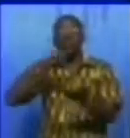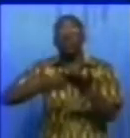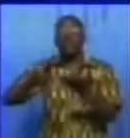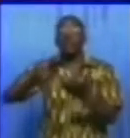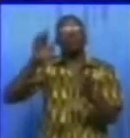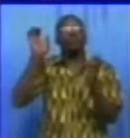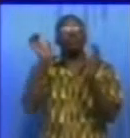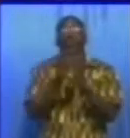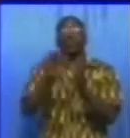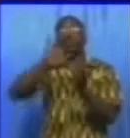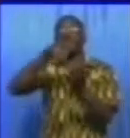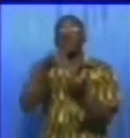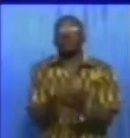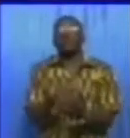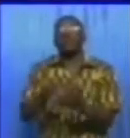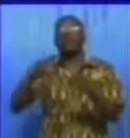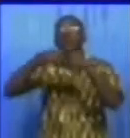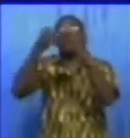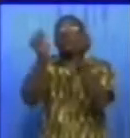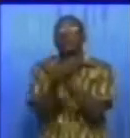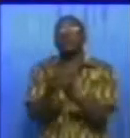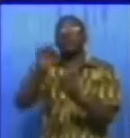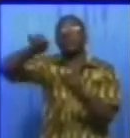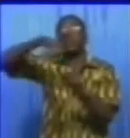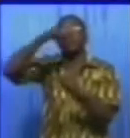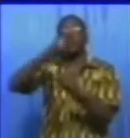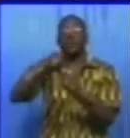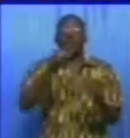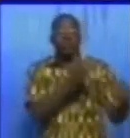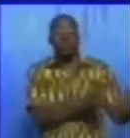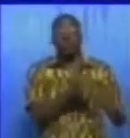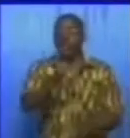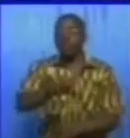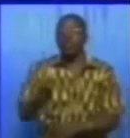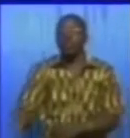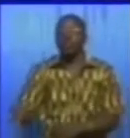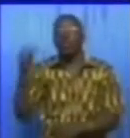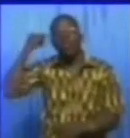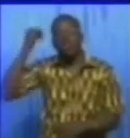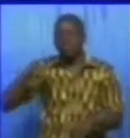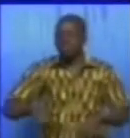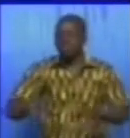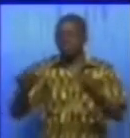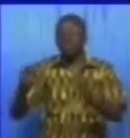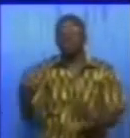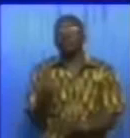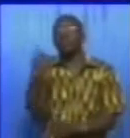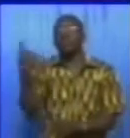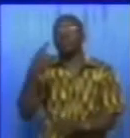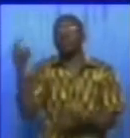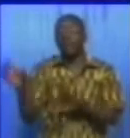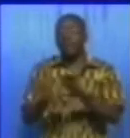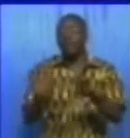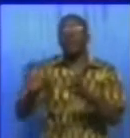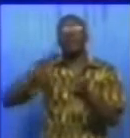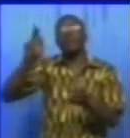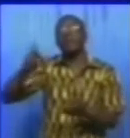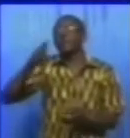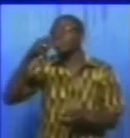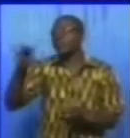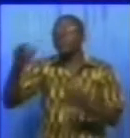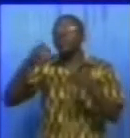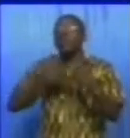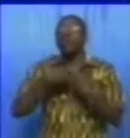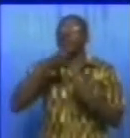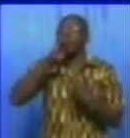centre. Dans les secteurs et villages situés à la périphérie de Ouagadougou, on continue toujours de faire des kilomètres pour avoir de l'eau